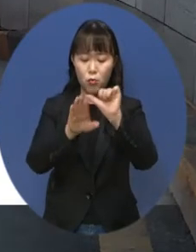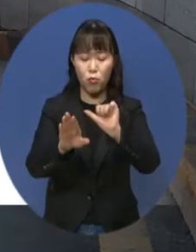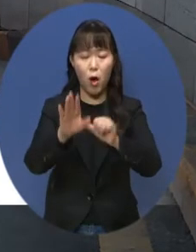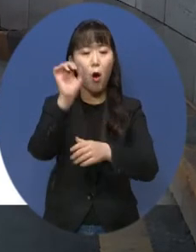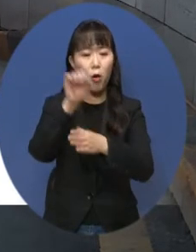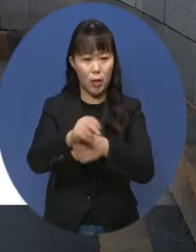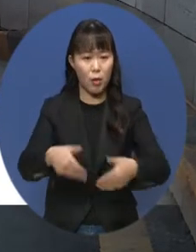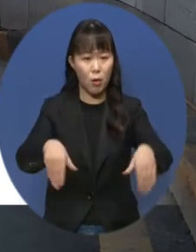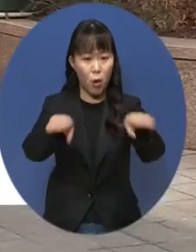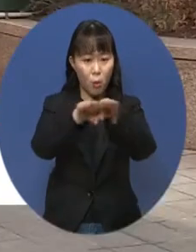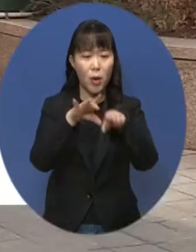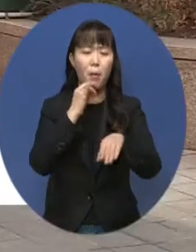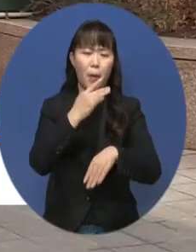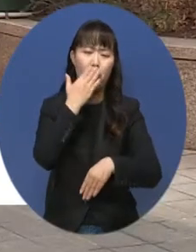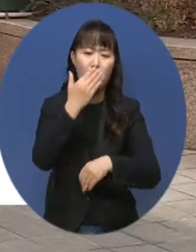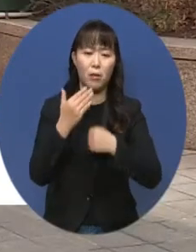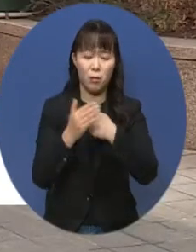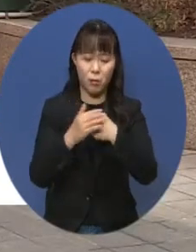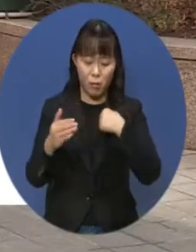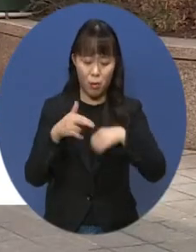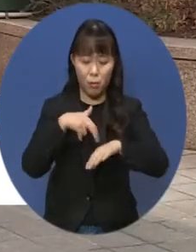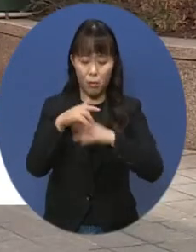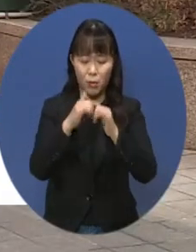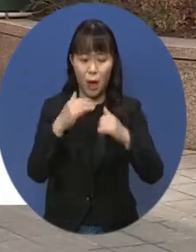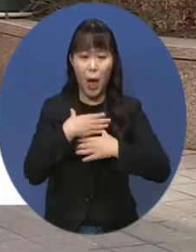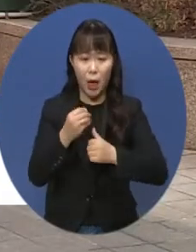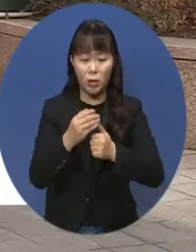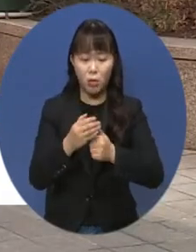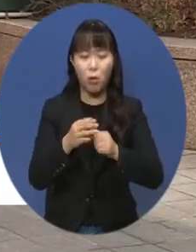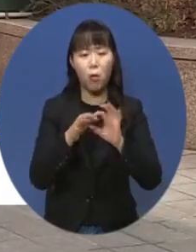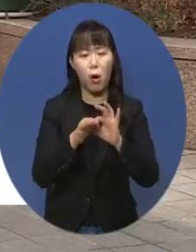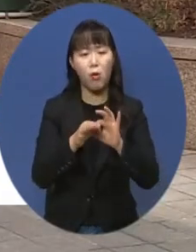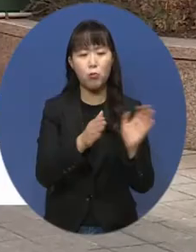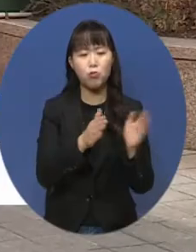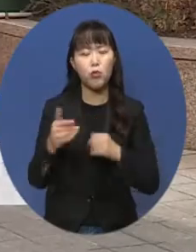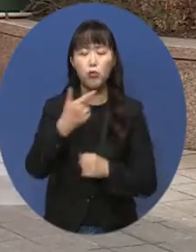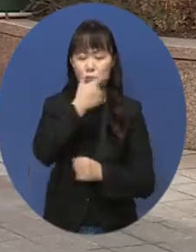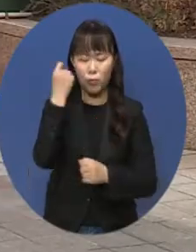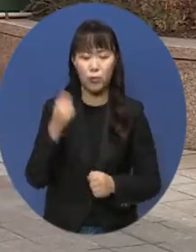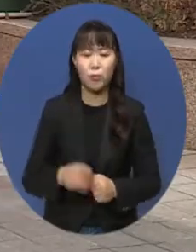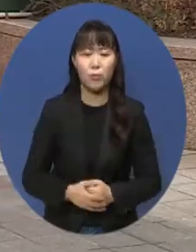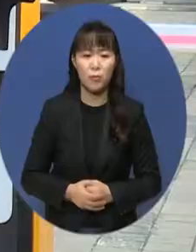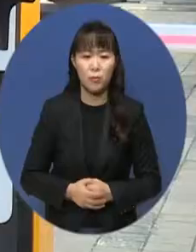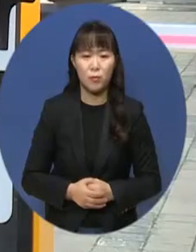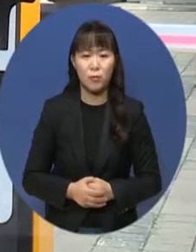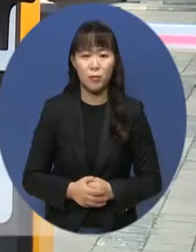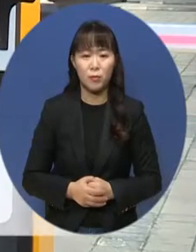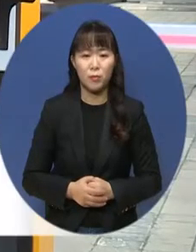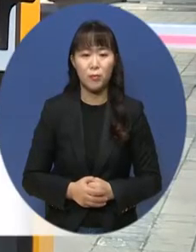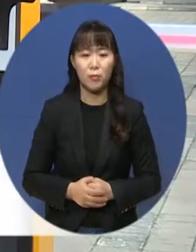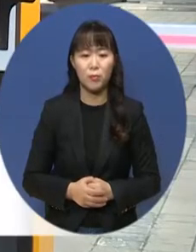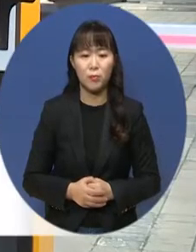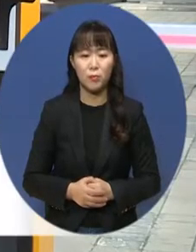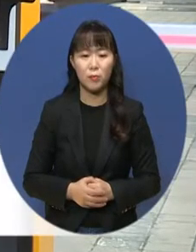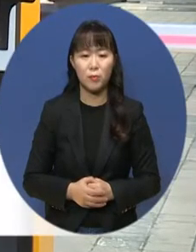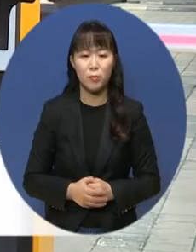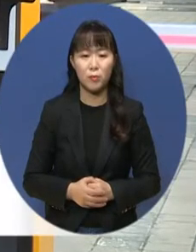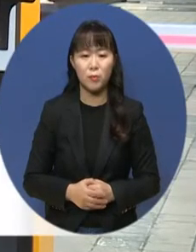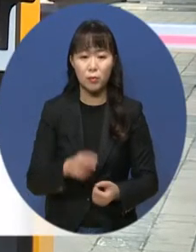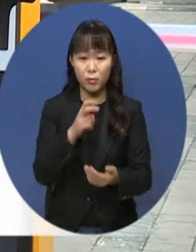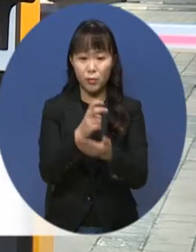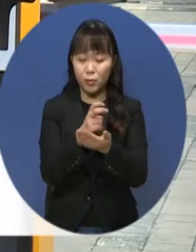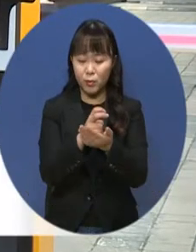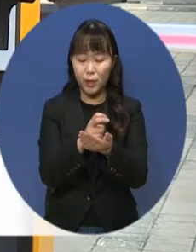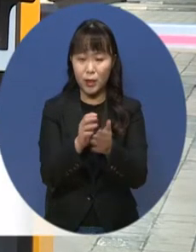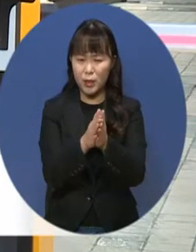허가 받은 건 본 에만 적용 대 보행자 안전 지석이 미흡하다는 지적이 입니다 법률 시행 이전에